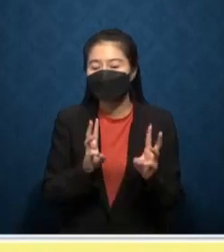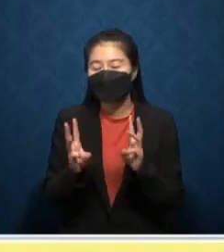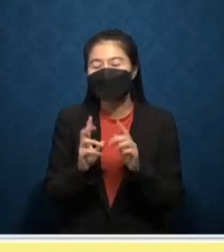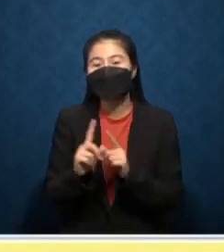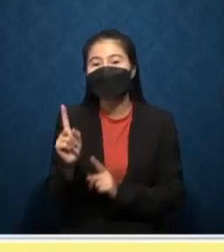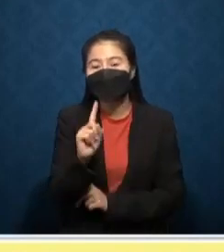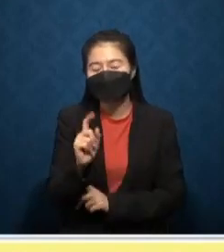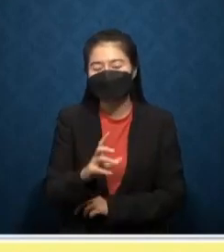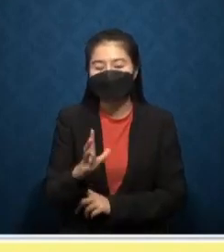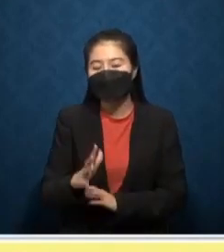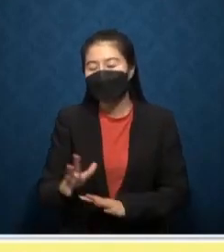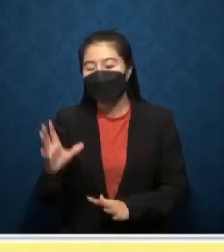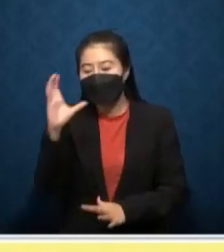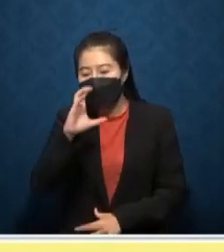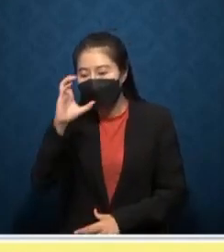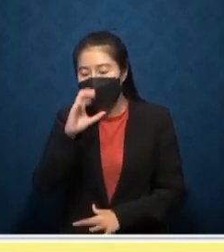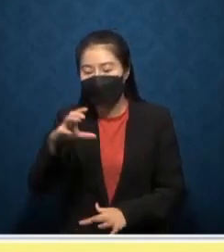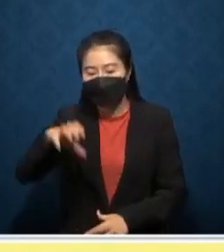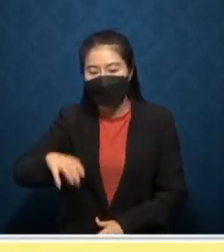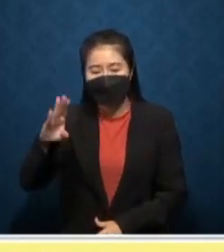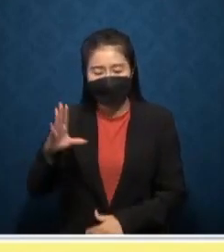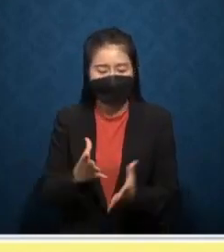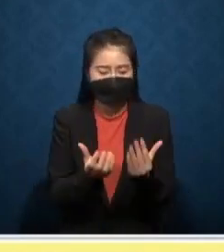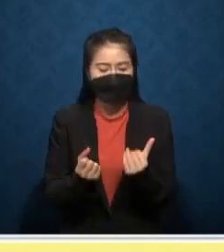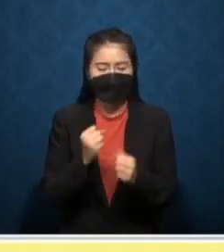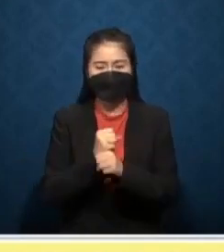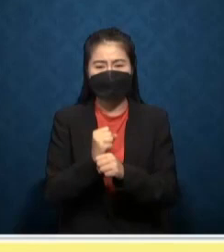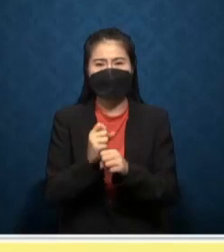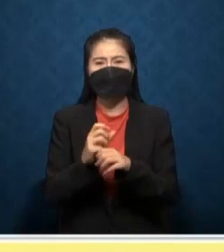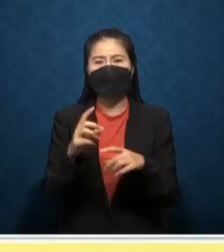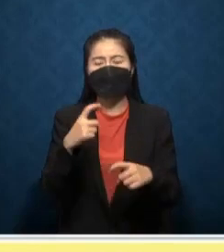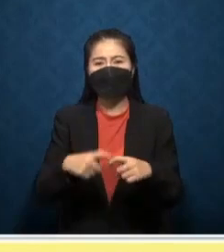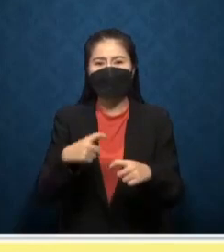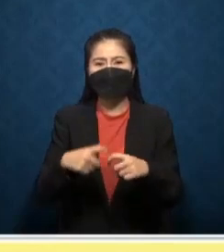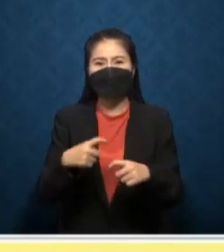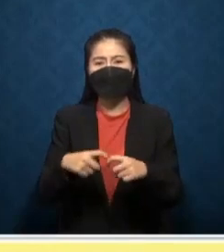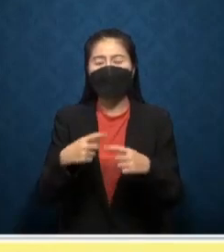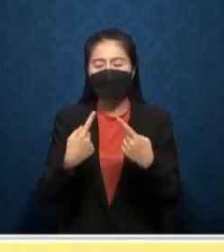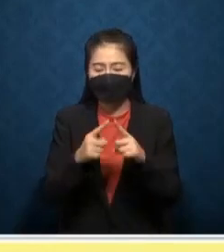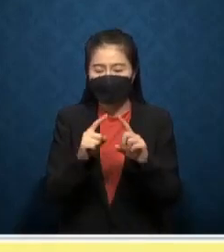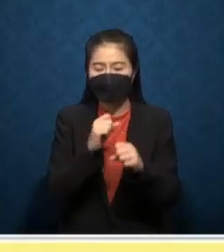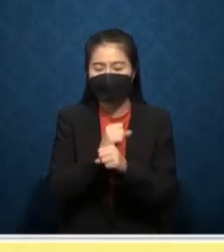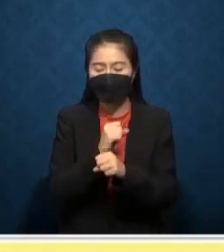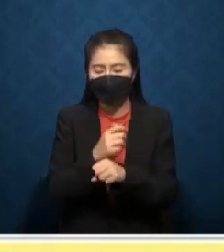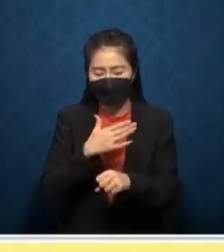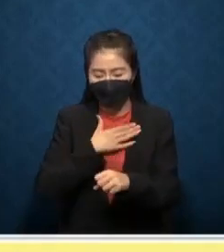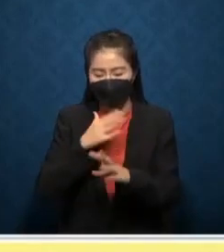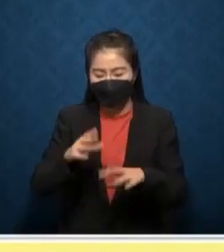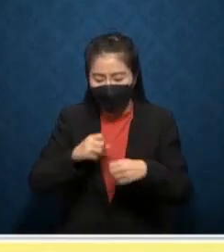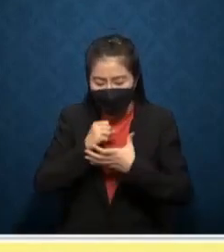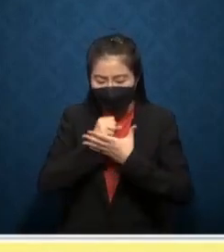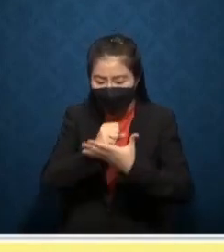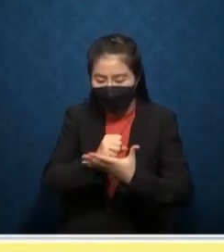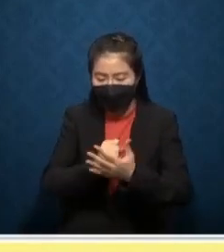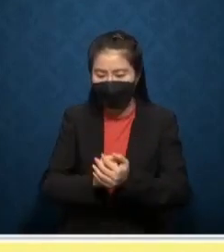คงยากเพรฉนั้นเราหากันใหเขาโยใช้อย่ whateverื่สมุิปาการโมเดลสมมติปารโมเดลก็